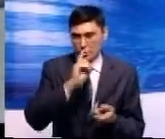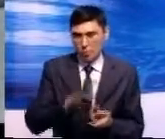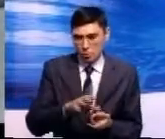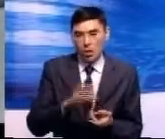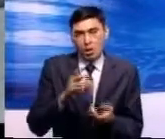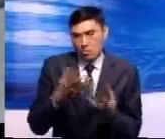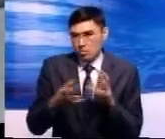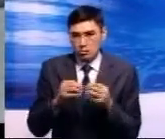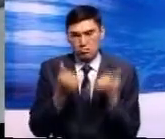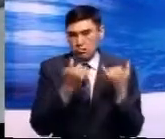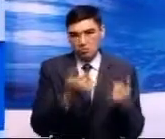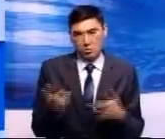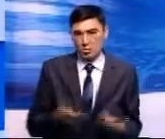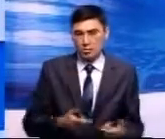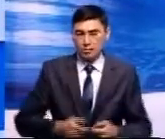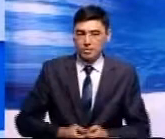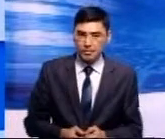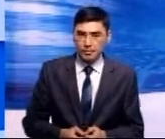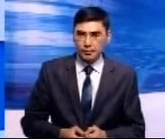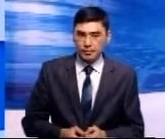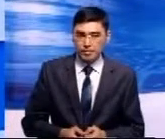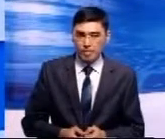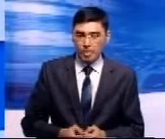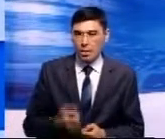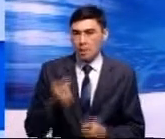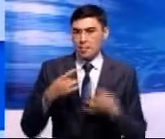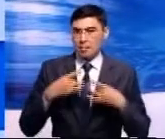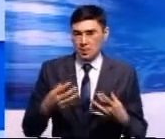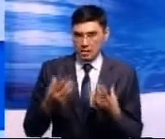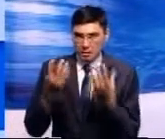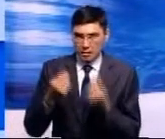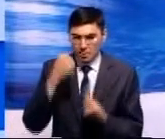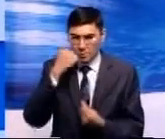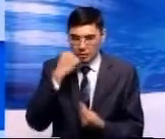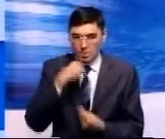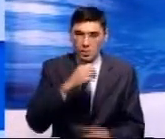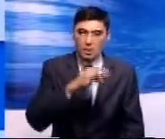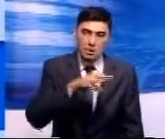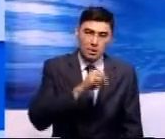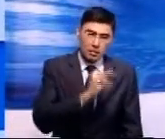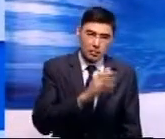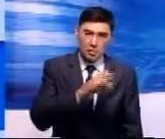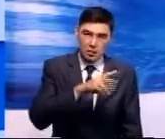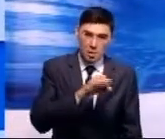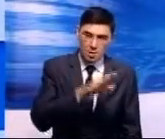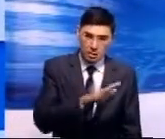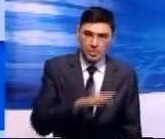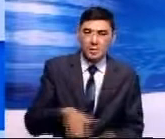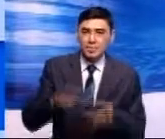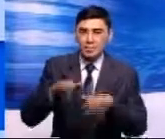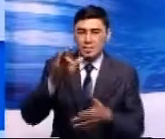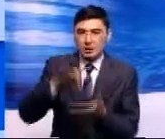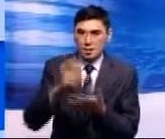так мы готовы дать тепло домам. В честь Дня пожилого человека аким города Ермак Салимов побывал в территориальном центре